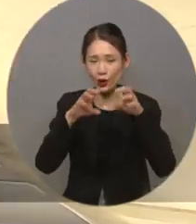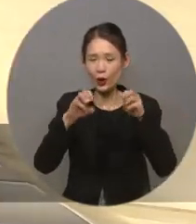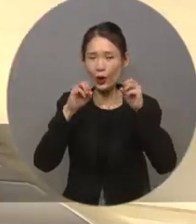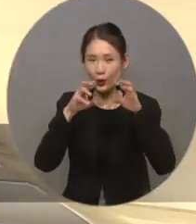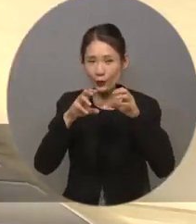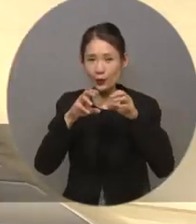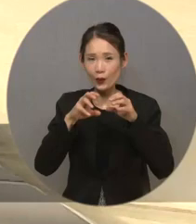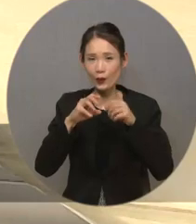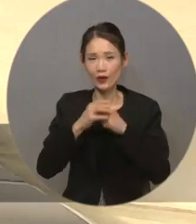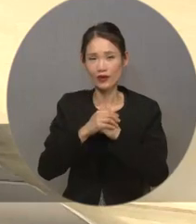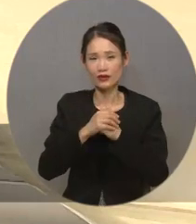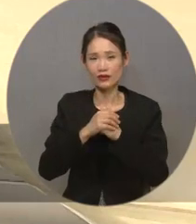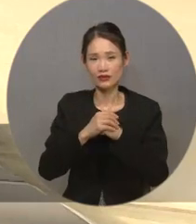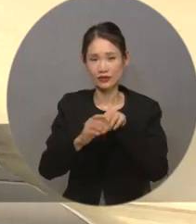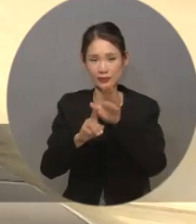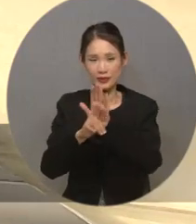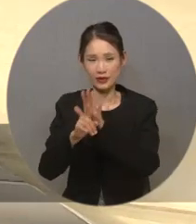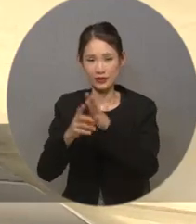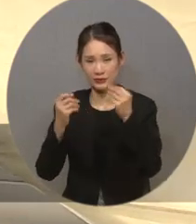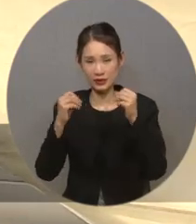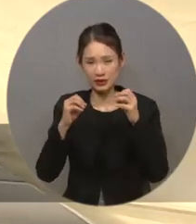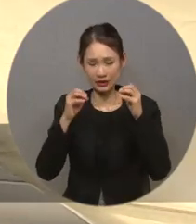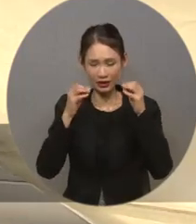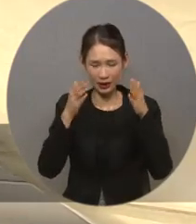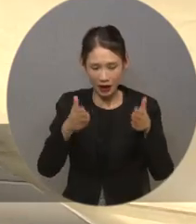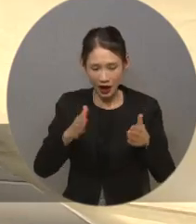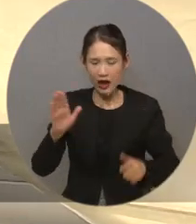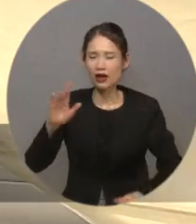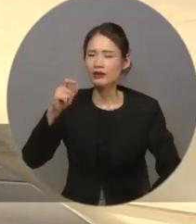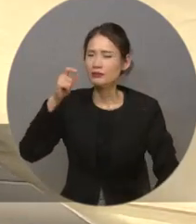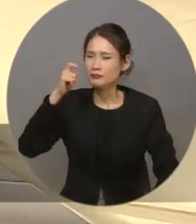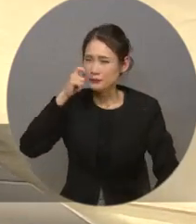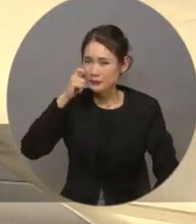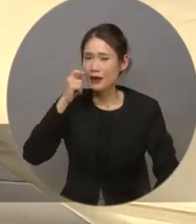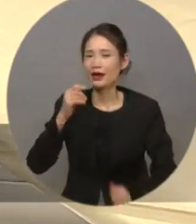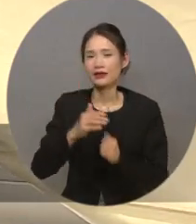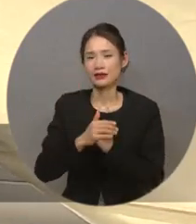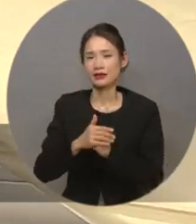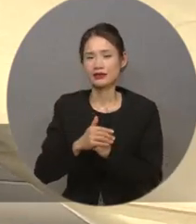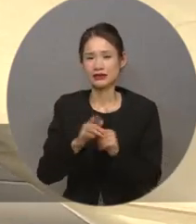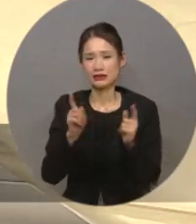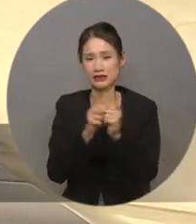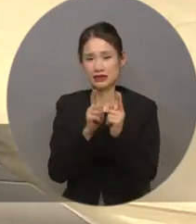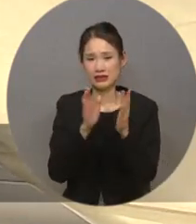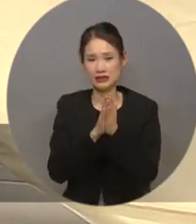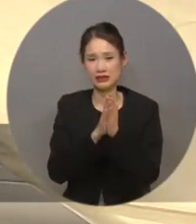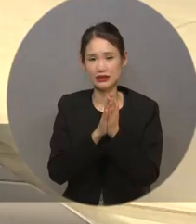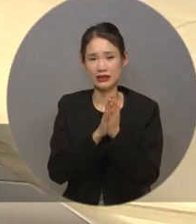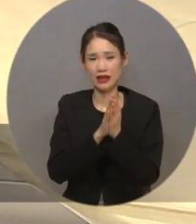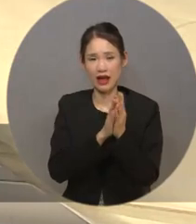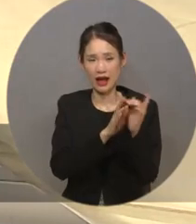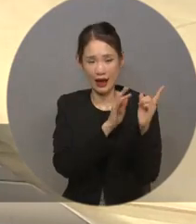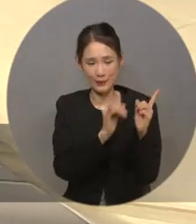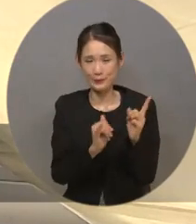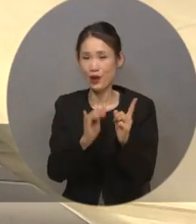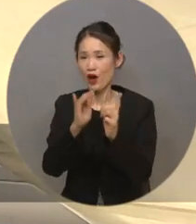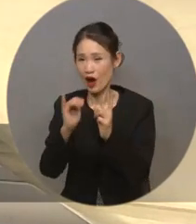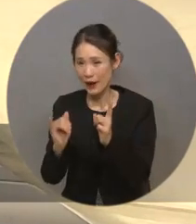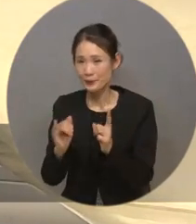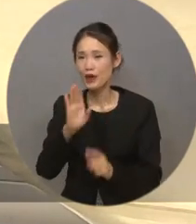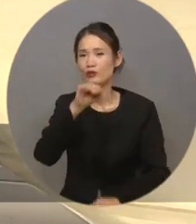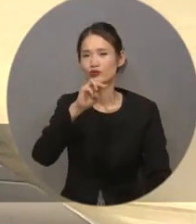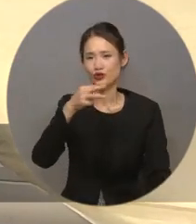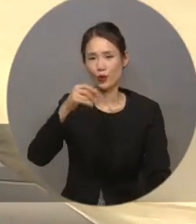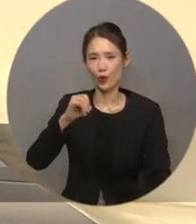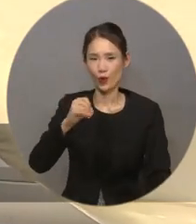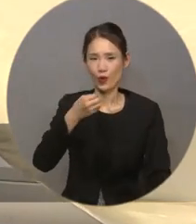홍보나 마케팅 쪽으로 많은 투입을 하지 못하기 때문에 저희가 직접 다 일일이 뭐 블로그 홍보라든가 또 저희